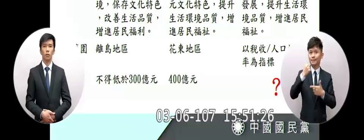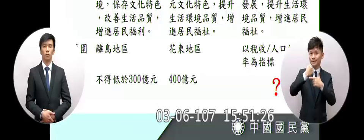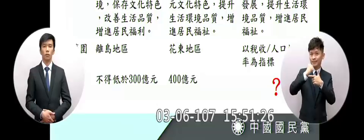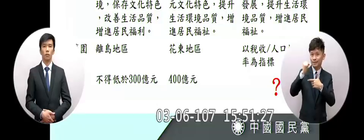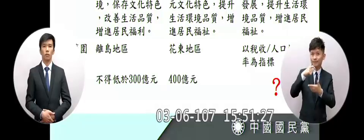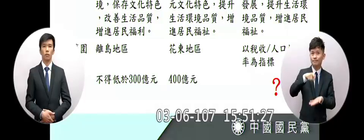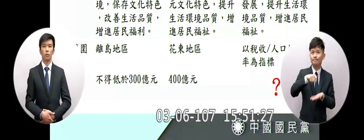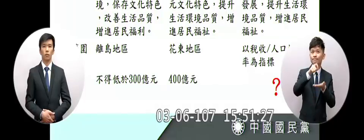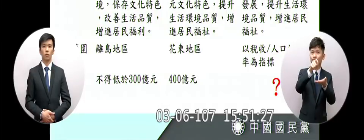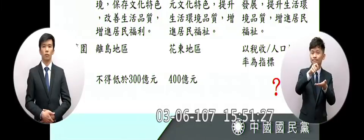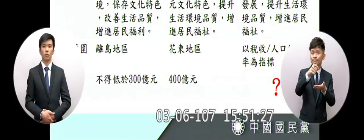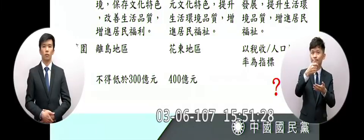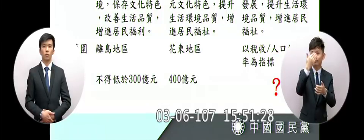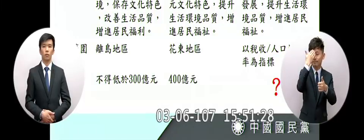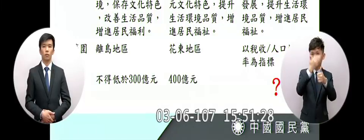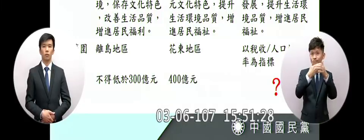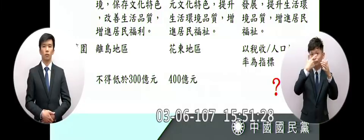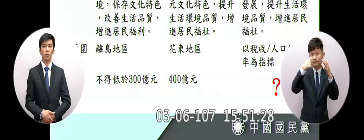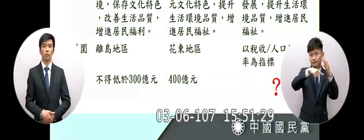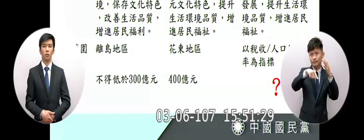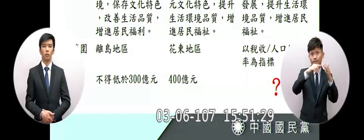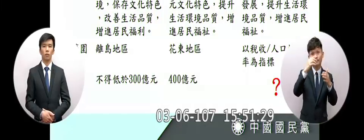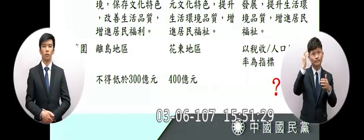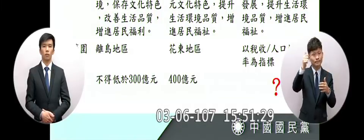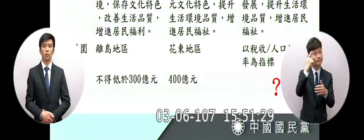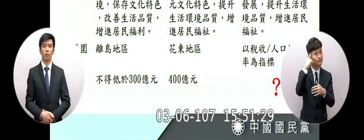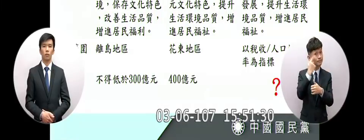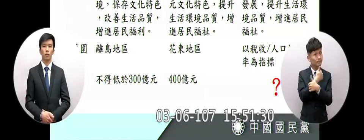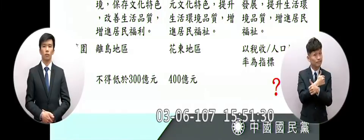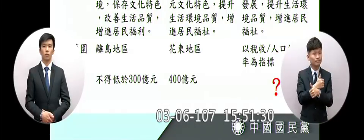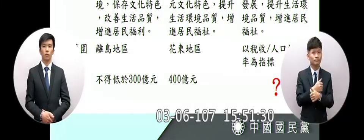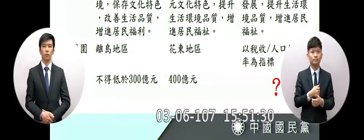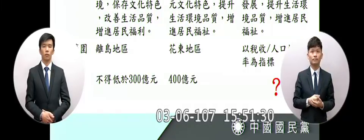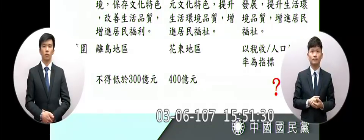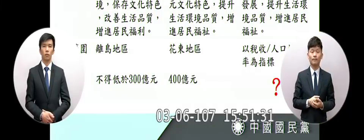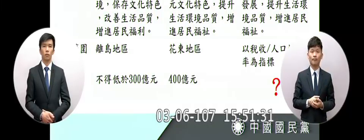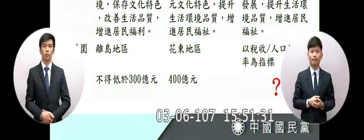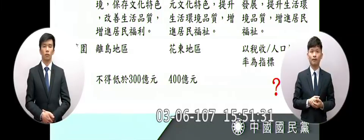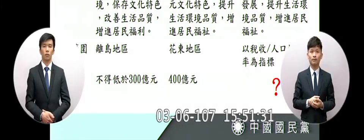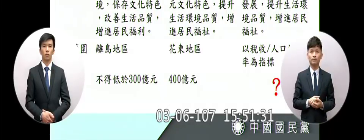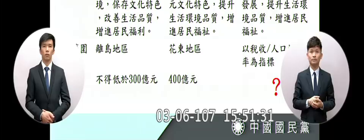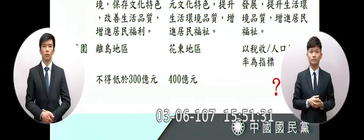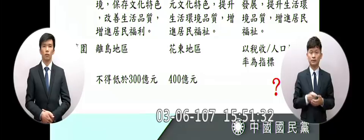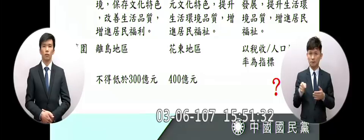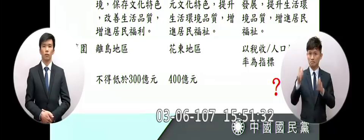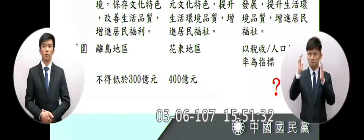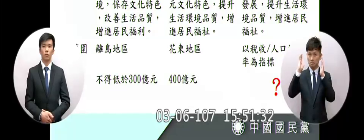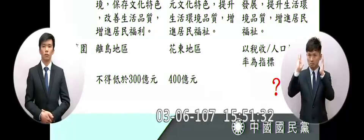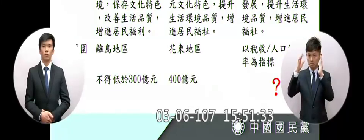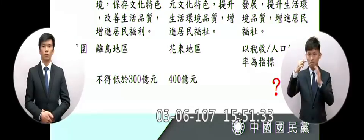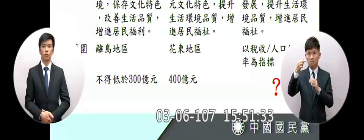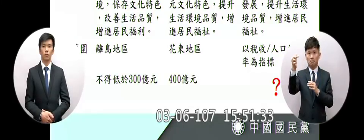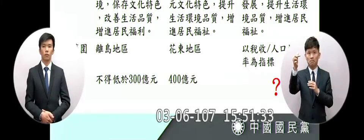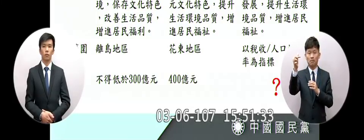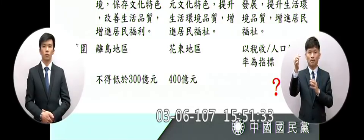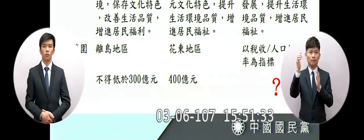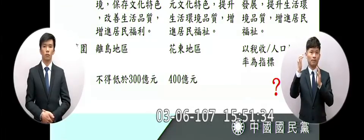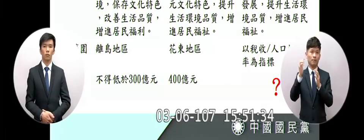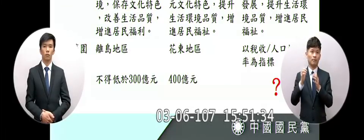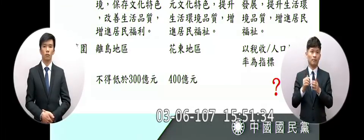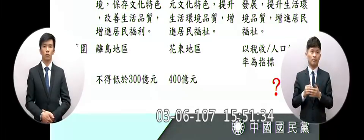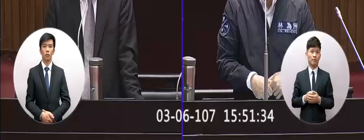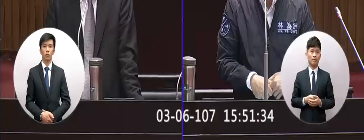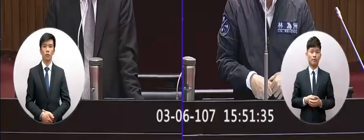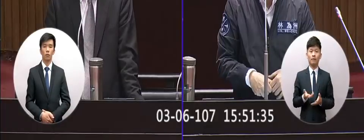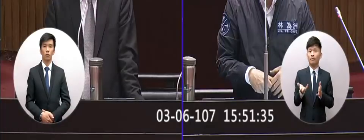哦，也请赖院长可以参考。这个是比较正面的，刚刚那两个条例其实是一种啊、就是